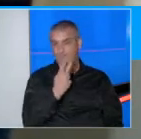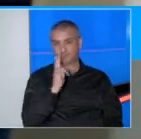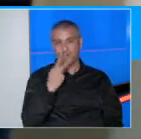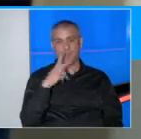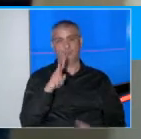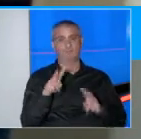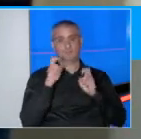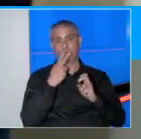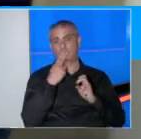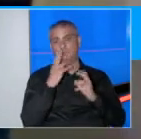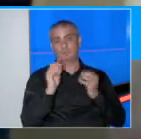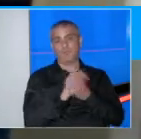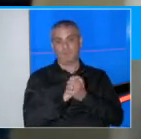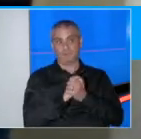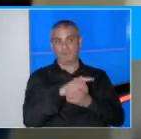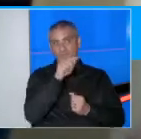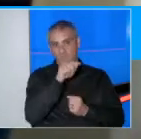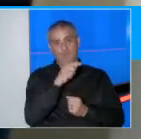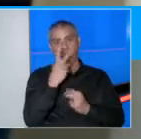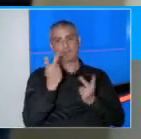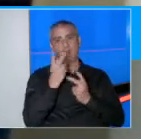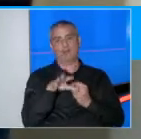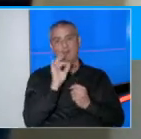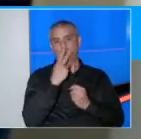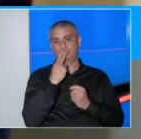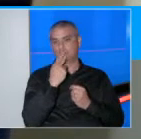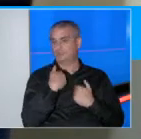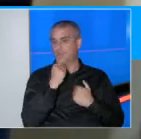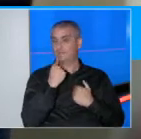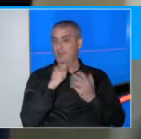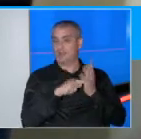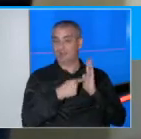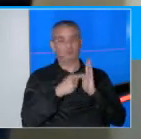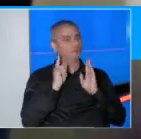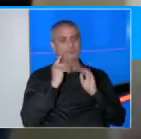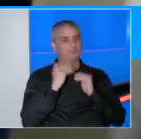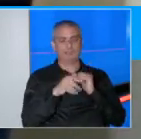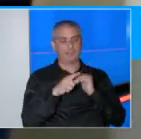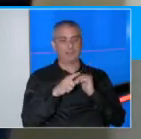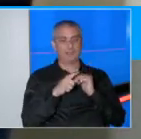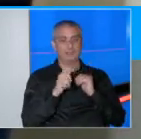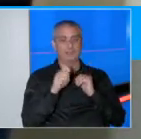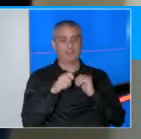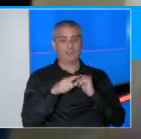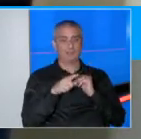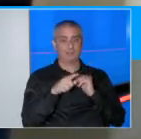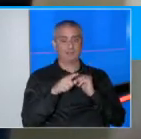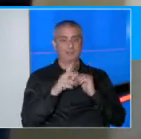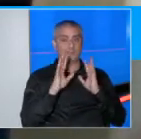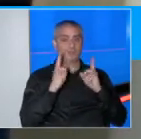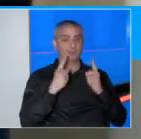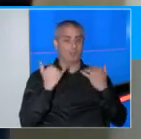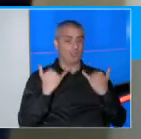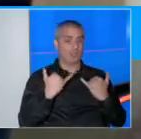יותר הזדמנויות לעשן עם חברים, וקל יותר להשיג. עכשיו פה אני חייבת להדגיש משהו, כן, פה אנחנו אומר, הכנסת, מה